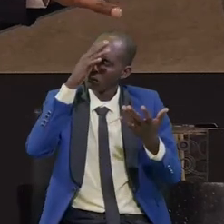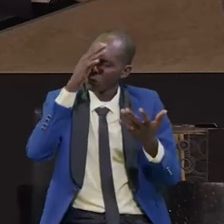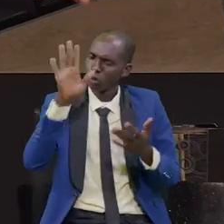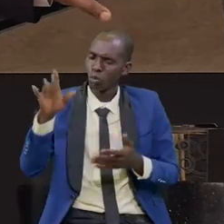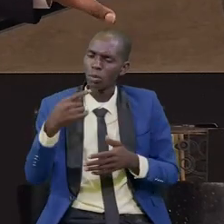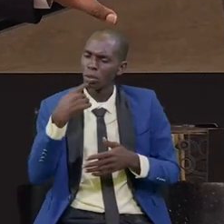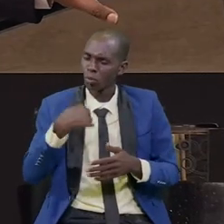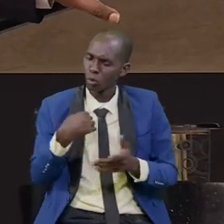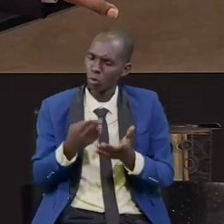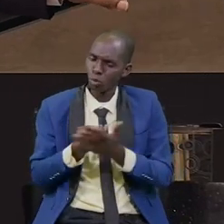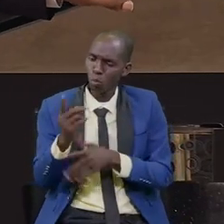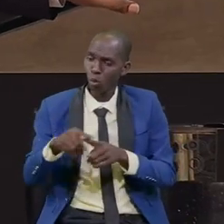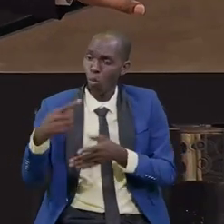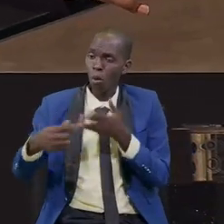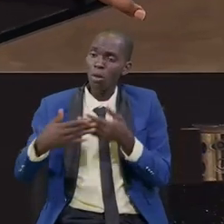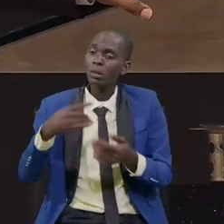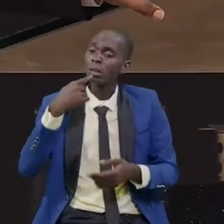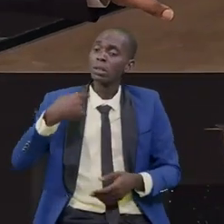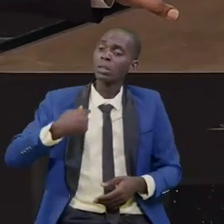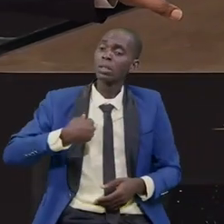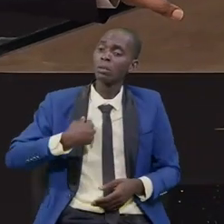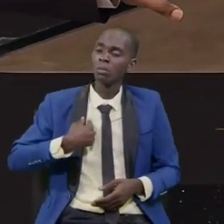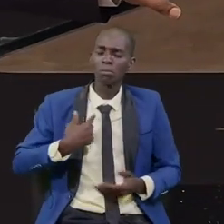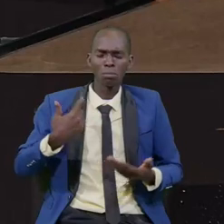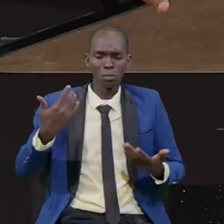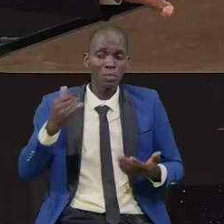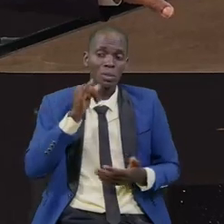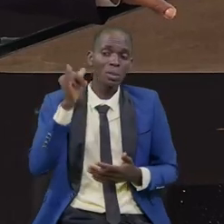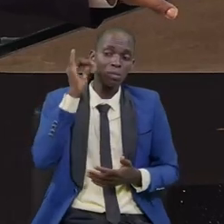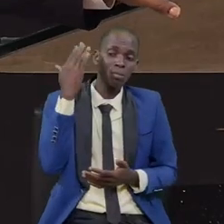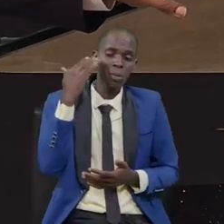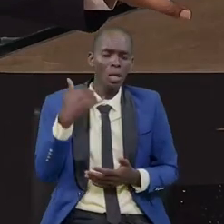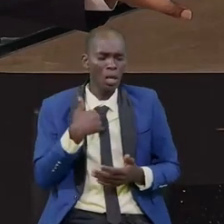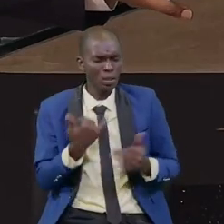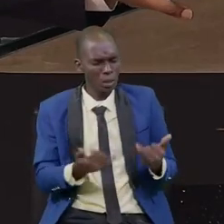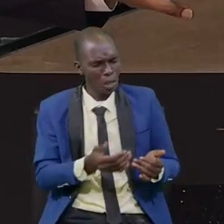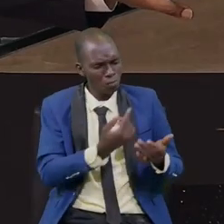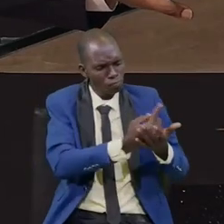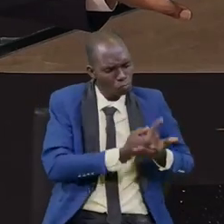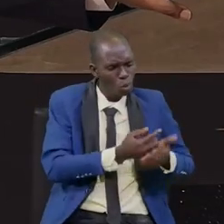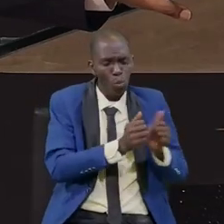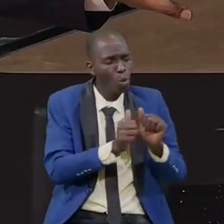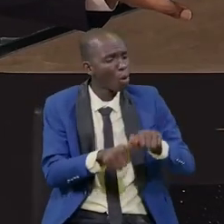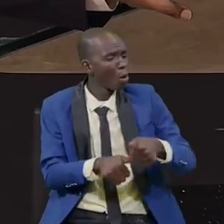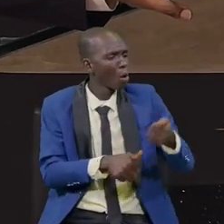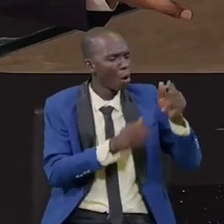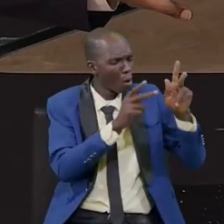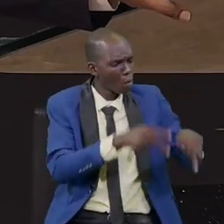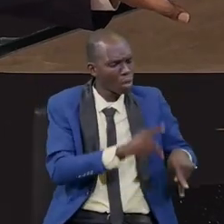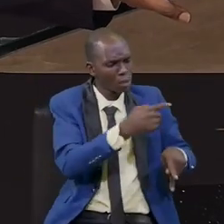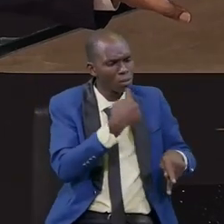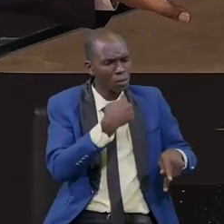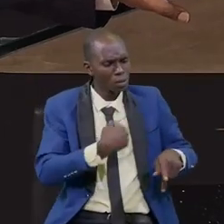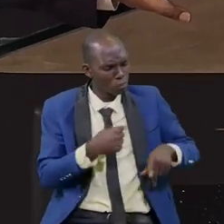je crois à ta parole. Voyez ce que tu m'as dit. Je discutais avec l'autre, avec tel frère, et elle